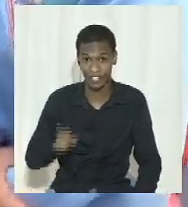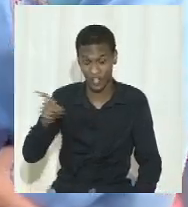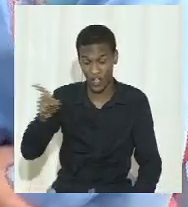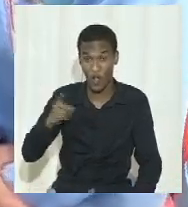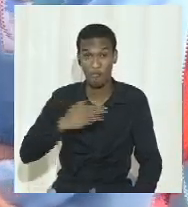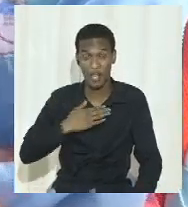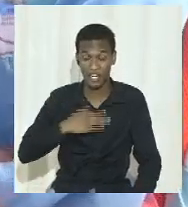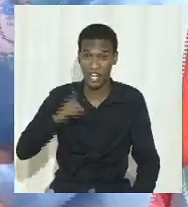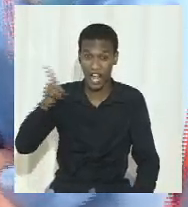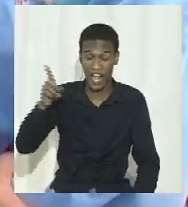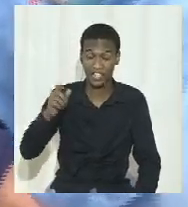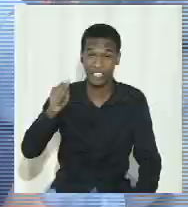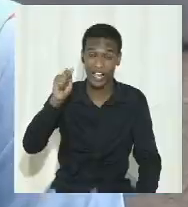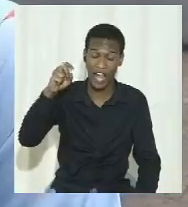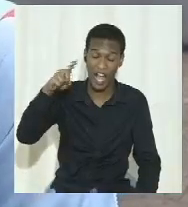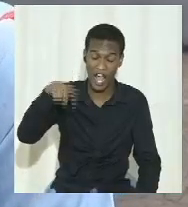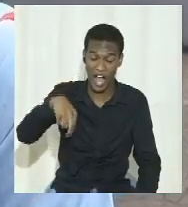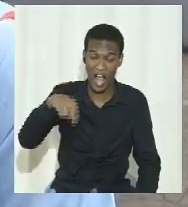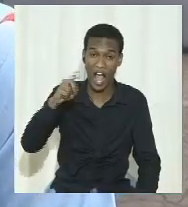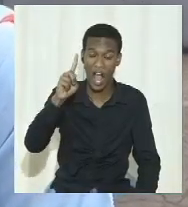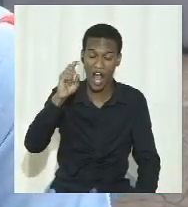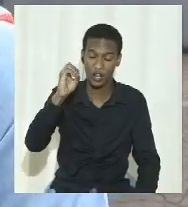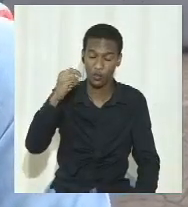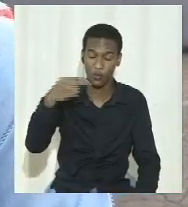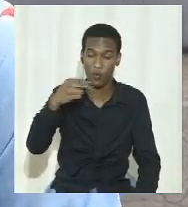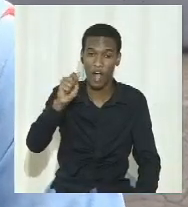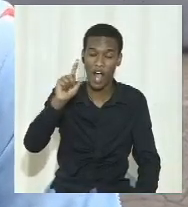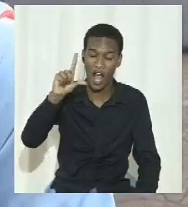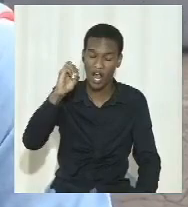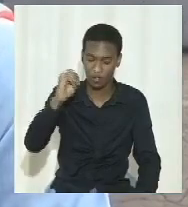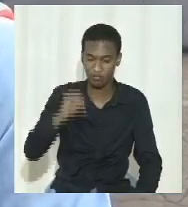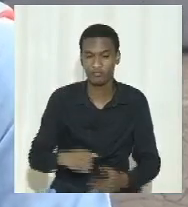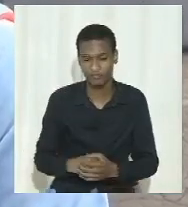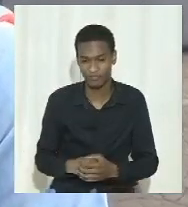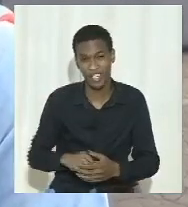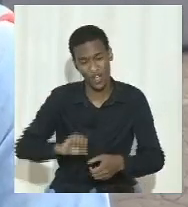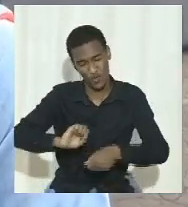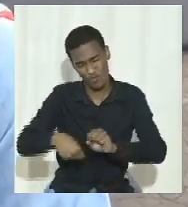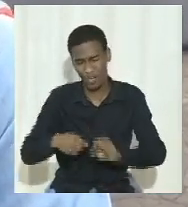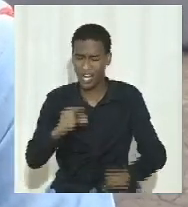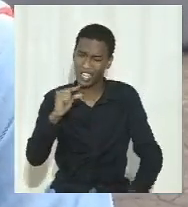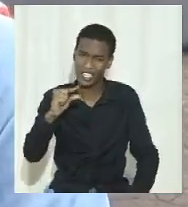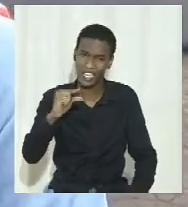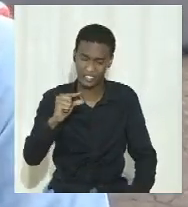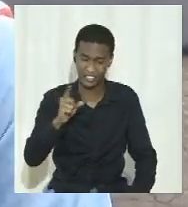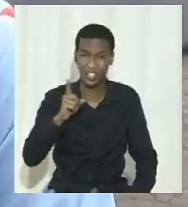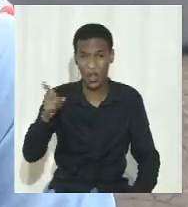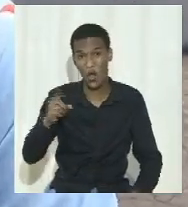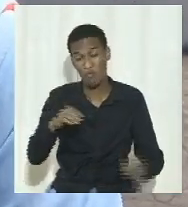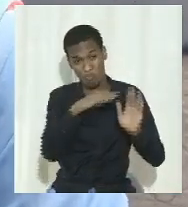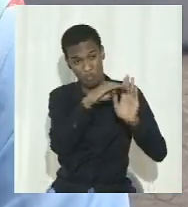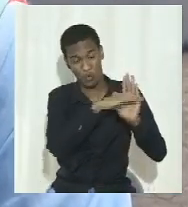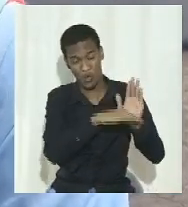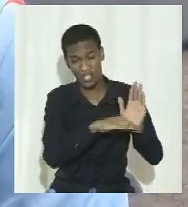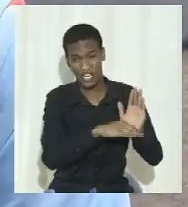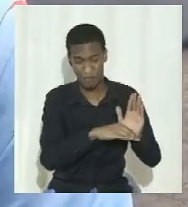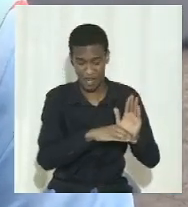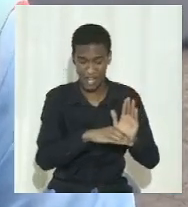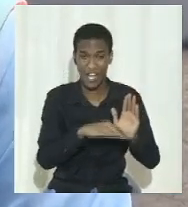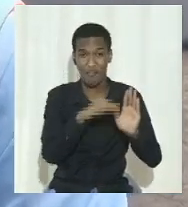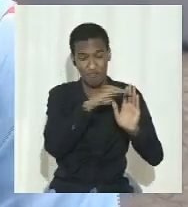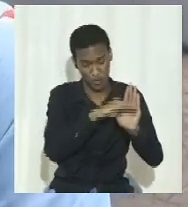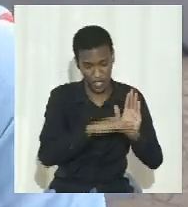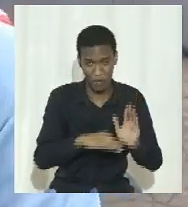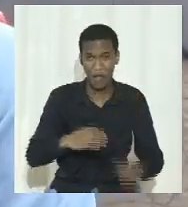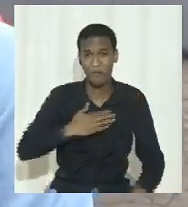Andohalo hanalabaka. Fa ny problème kely fotsiny le emploi du temps le miova le jene lasa manafaovy